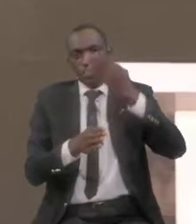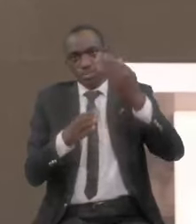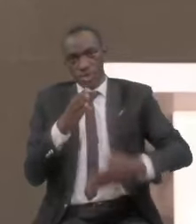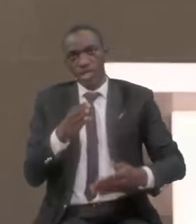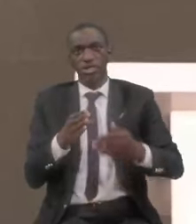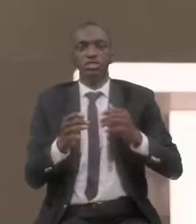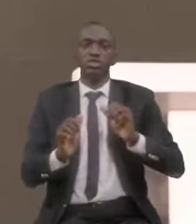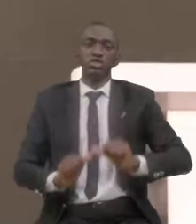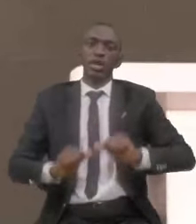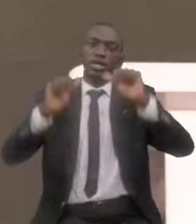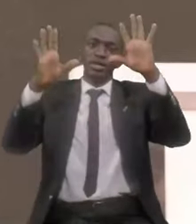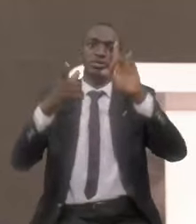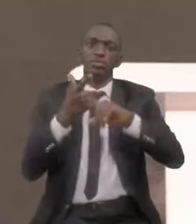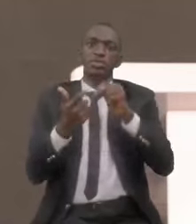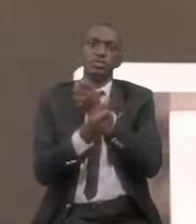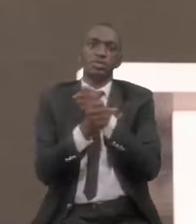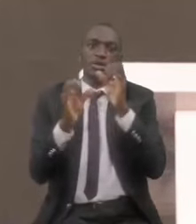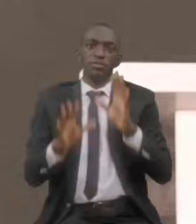Sauveur.